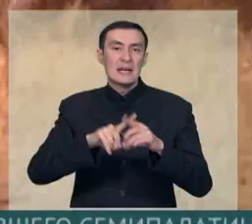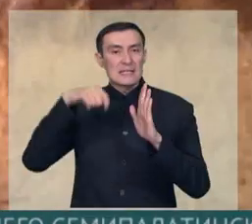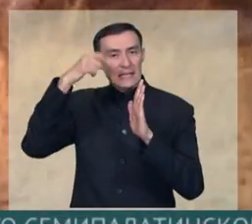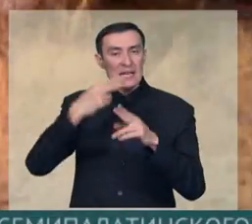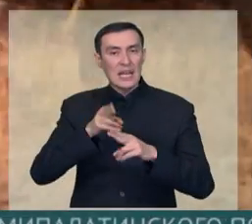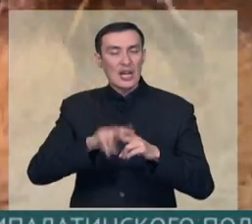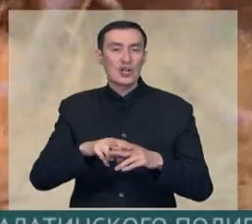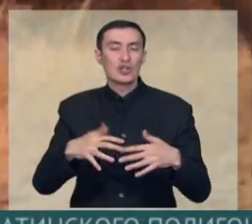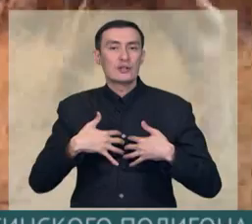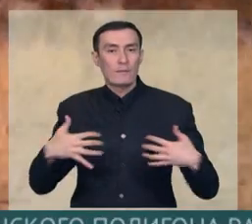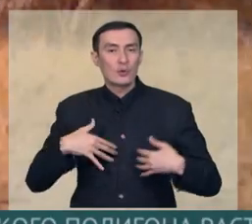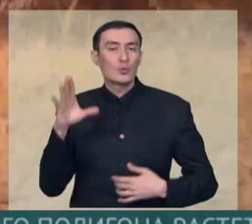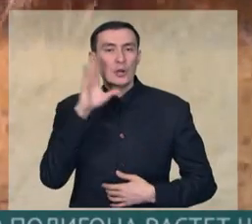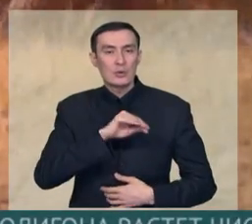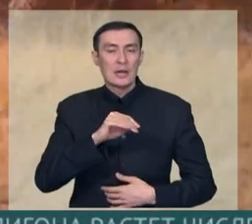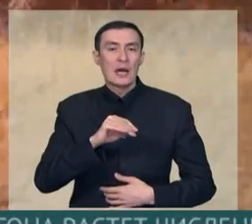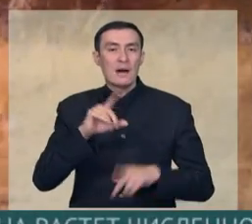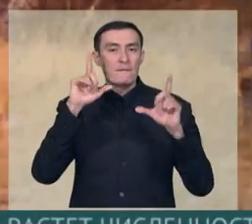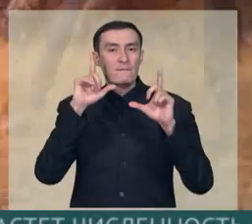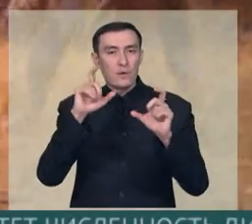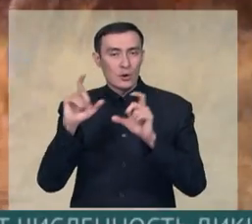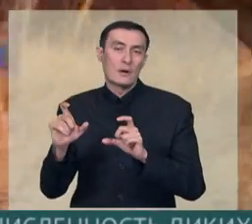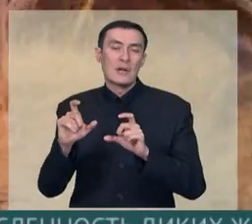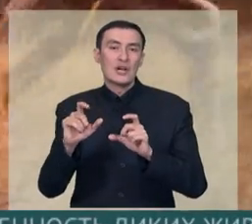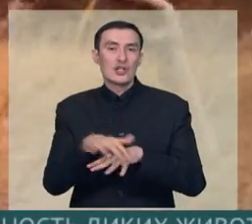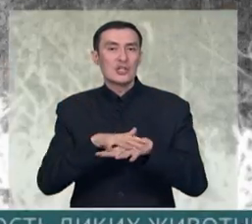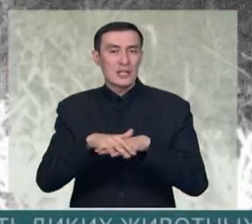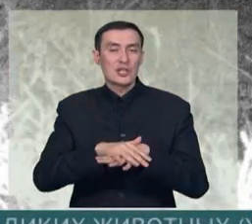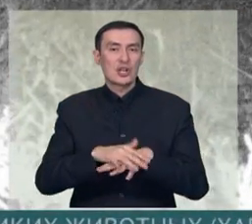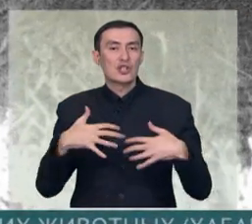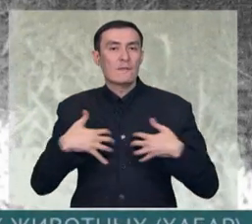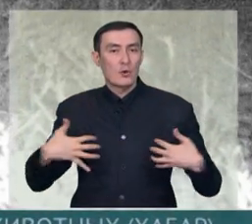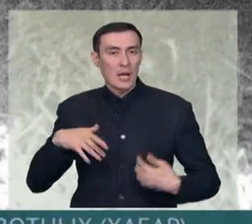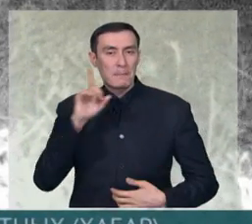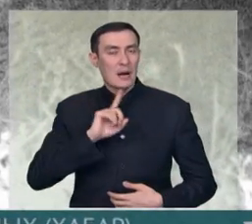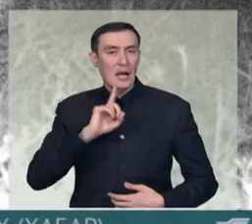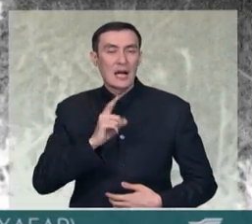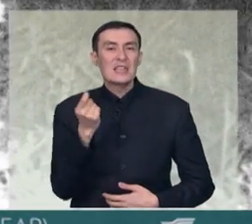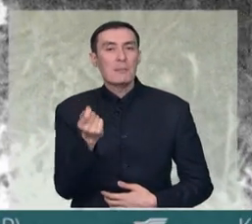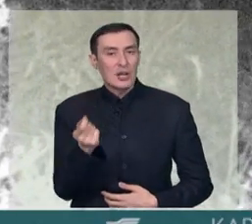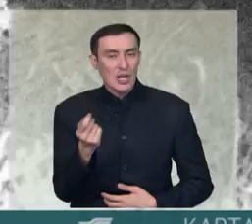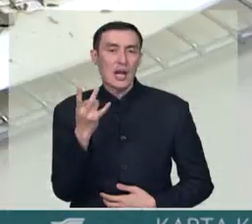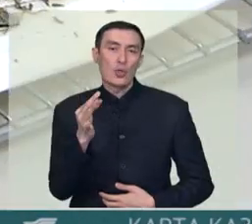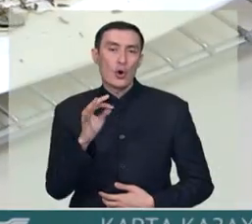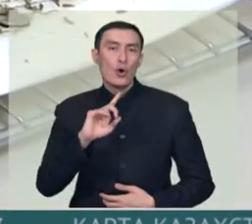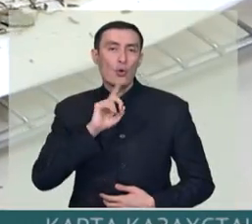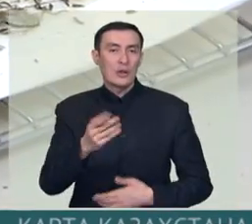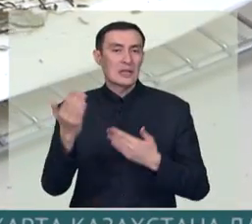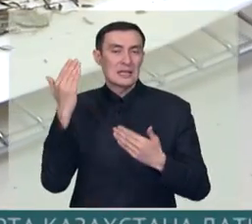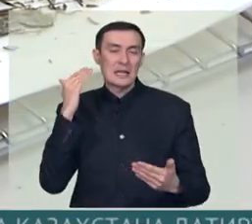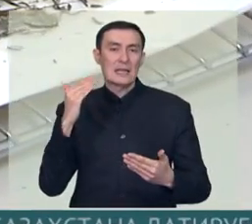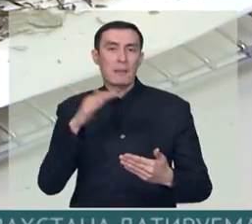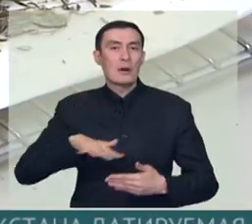этих диких животных удалось благодаря фотоловушкам. Численность животных пока небольшая. Год назад на